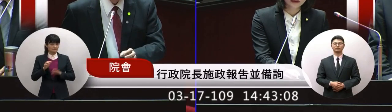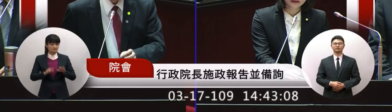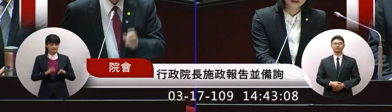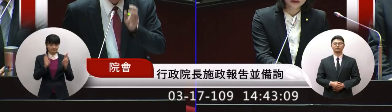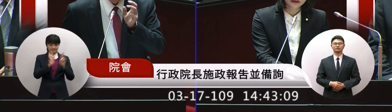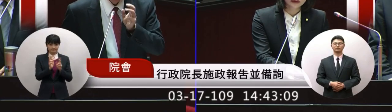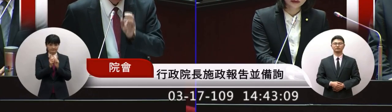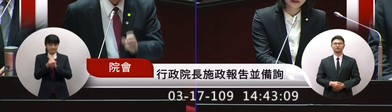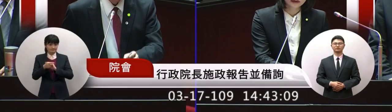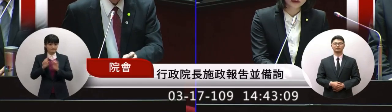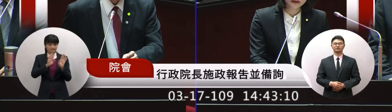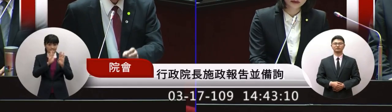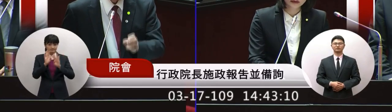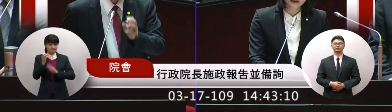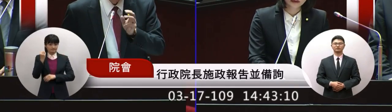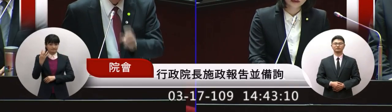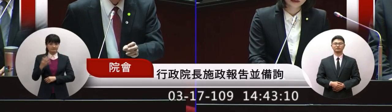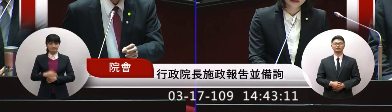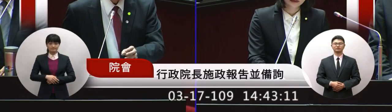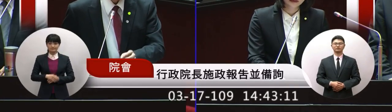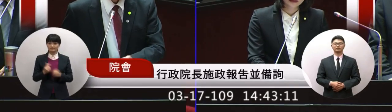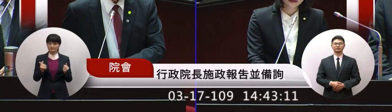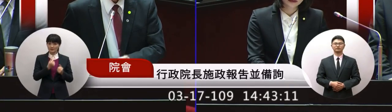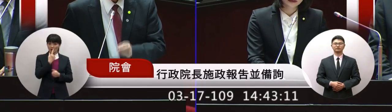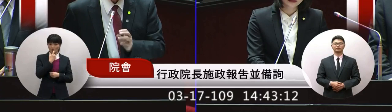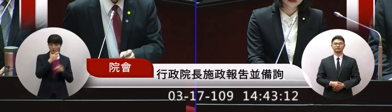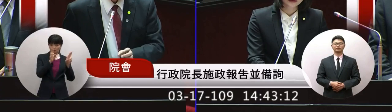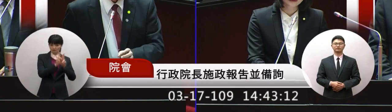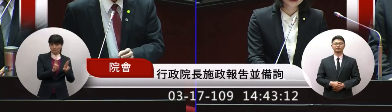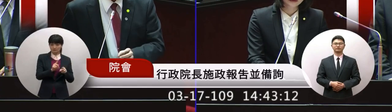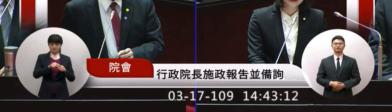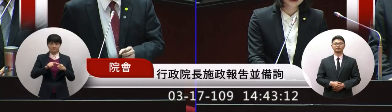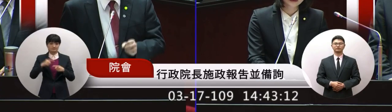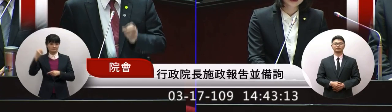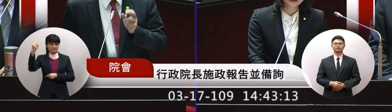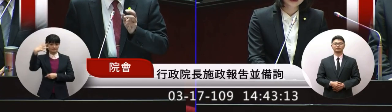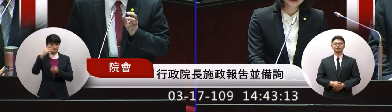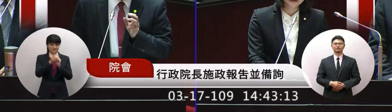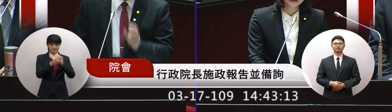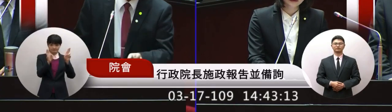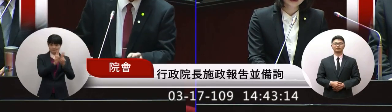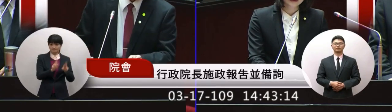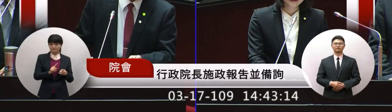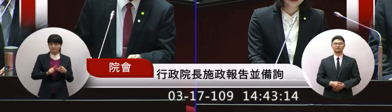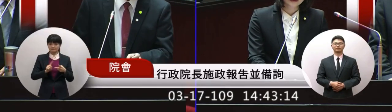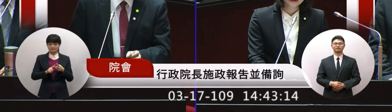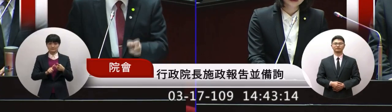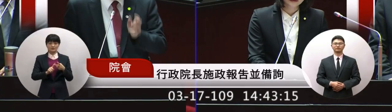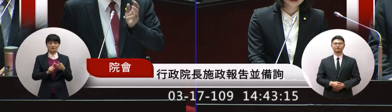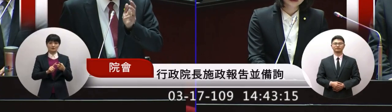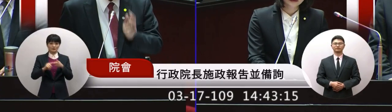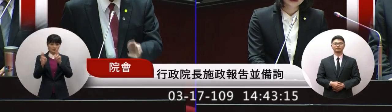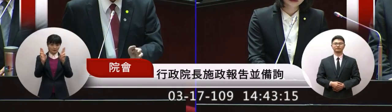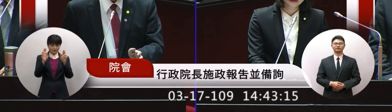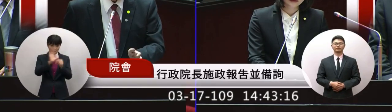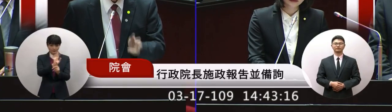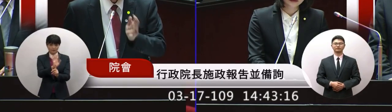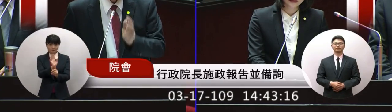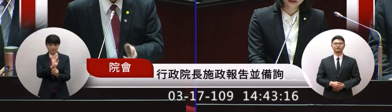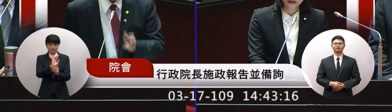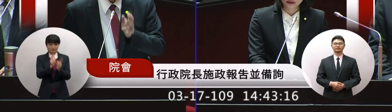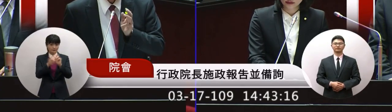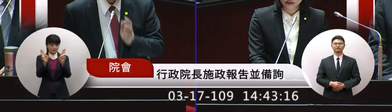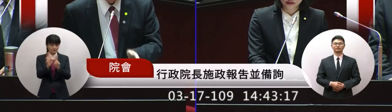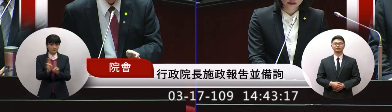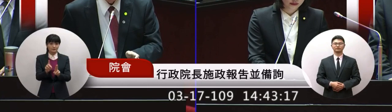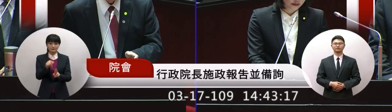把这个所谓的绿能，包括太阳能跟我们的离岸风电，利用我们